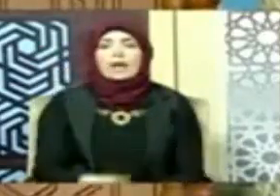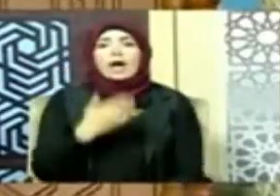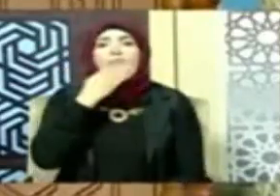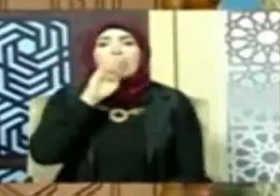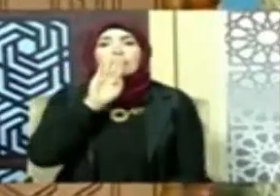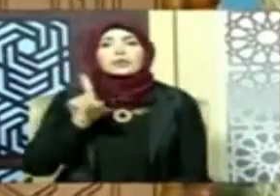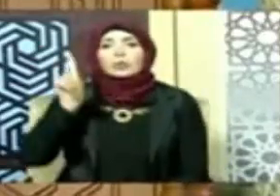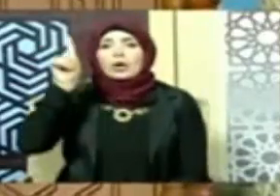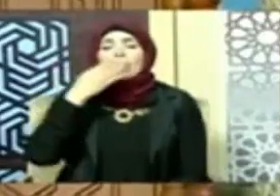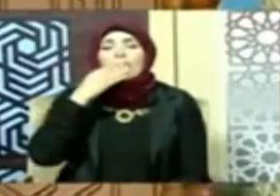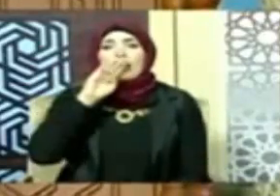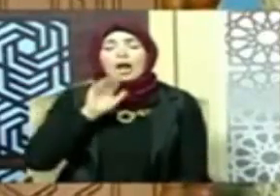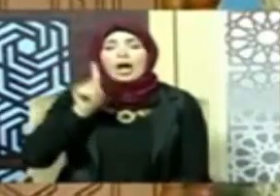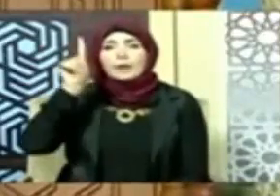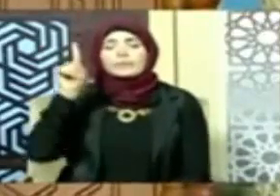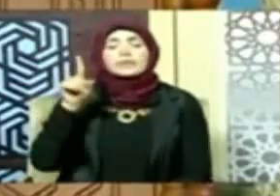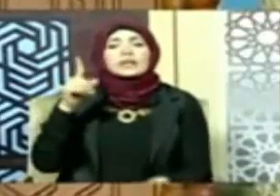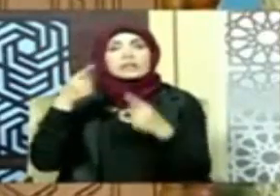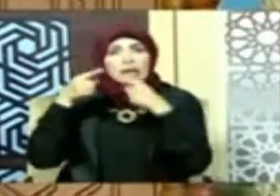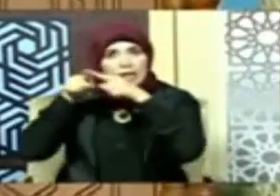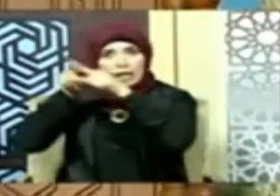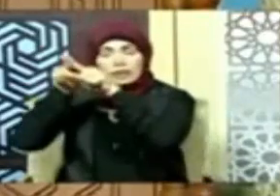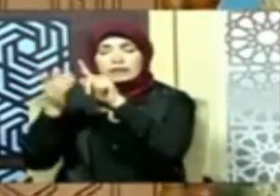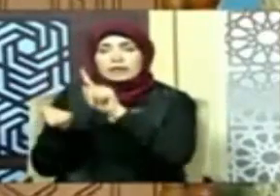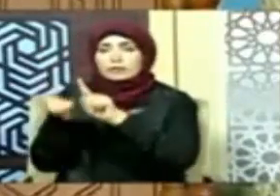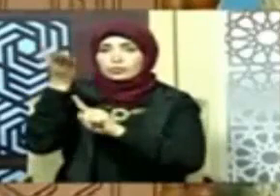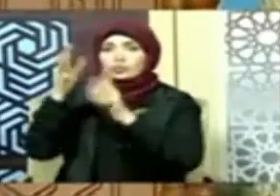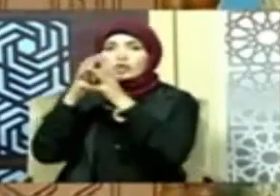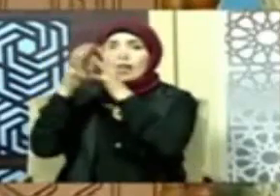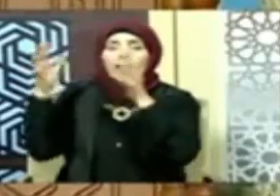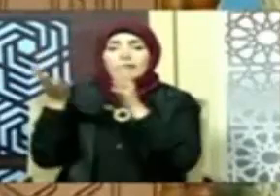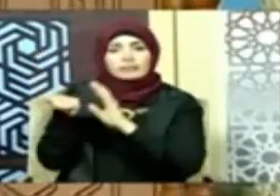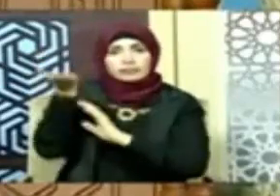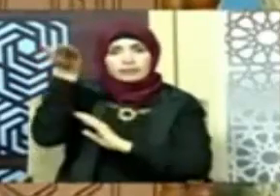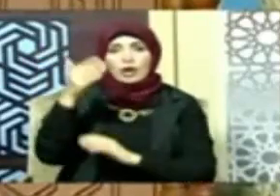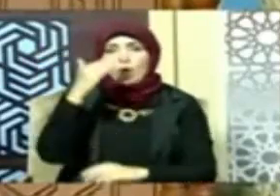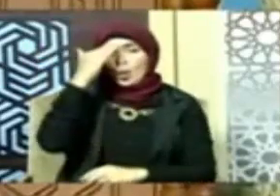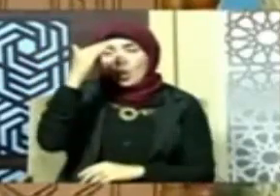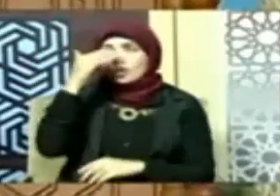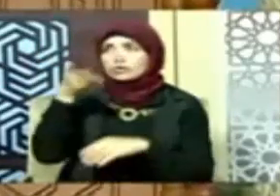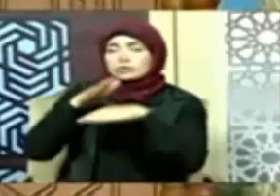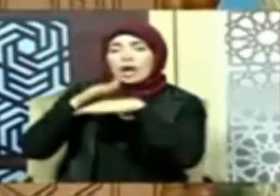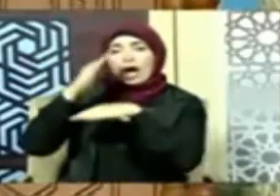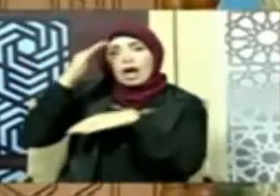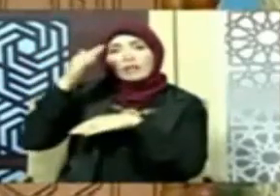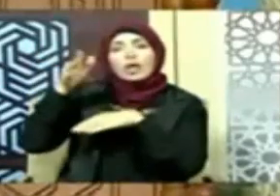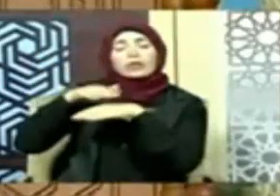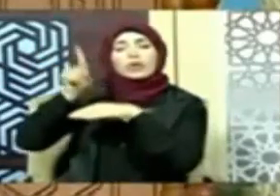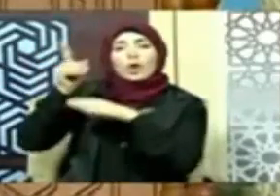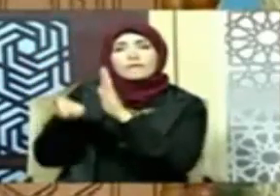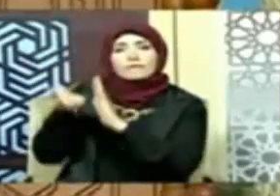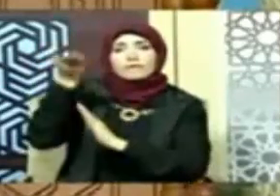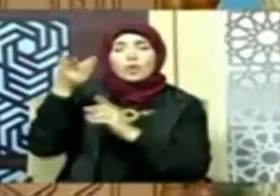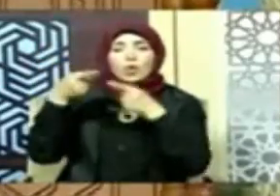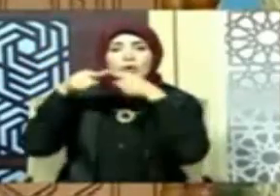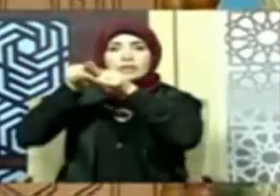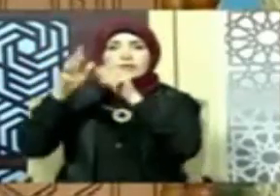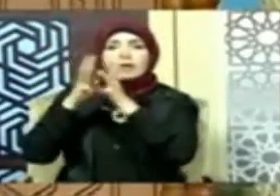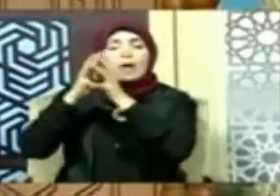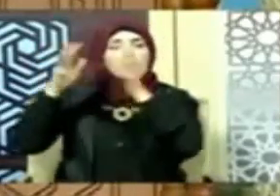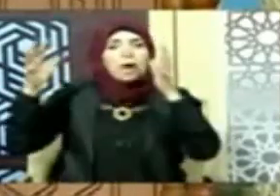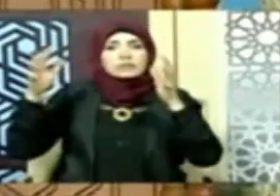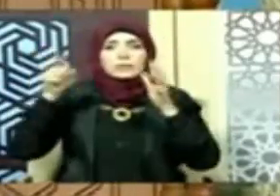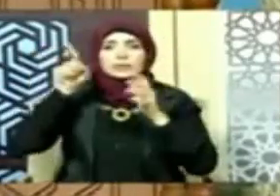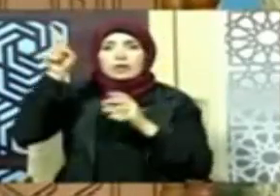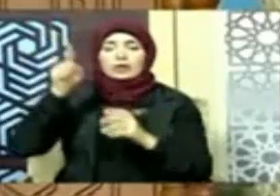أحمدك اللهم حمدا يليق بجلالك، وأثني عليك ثناء يليق